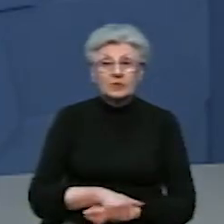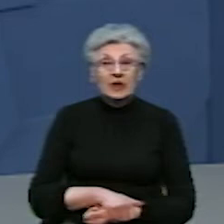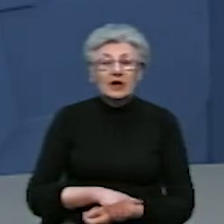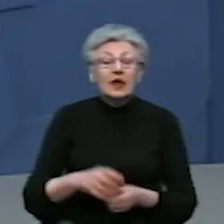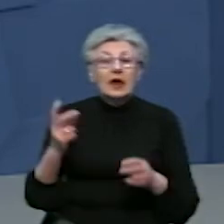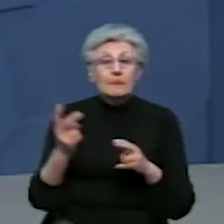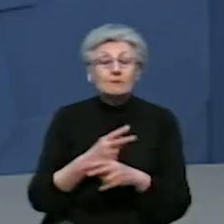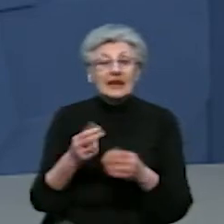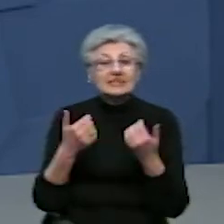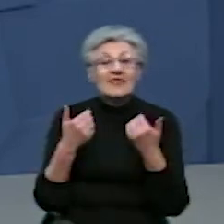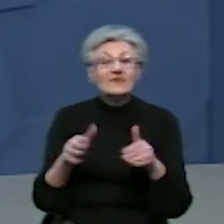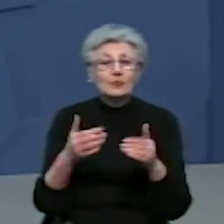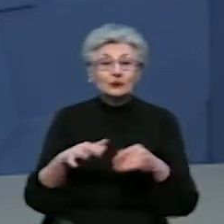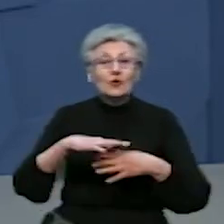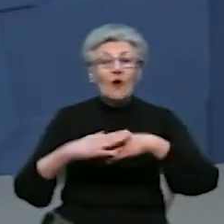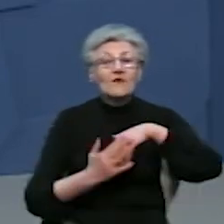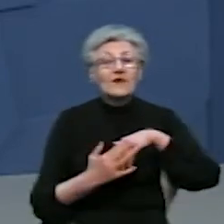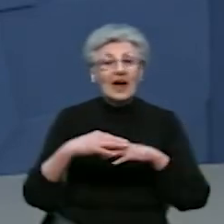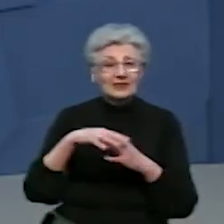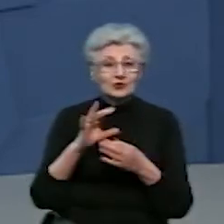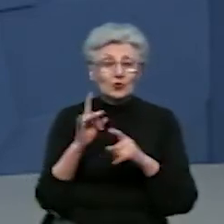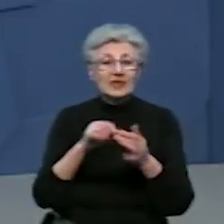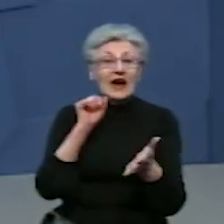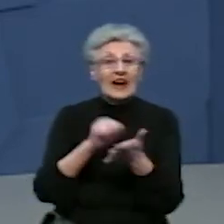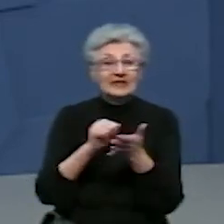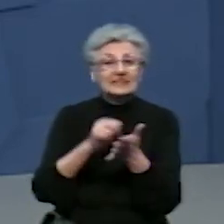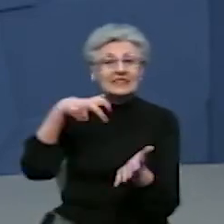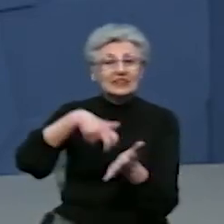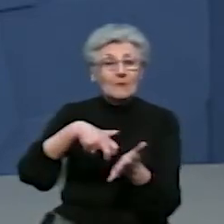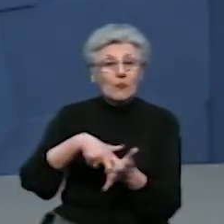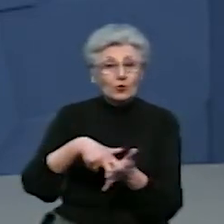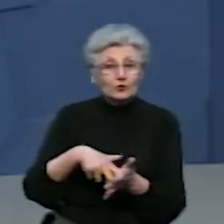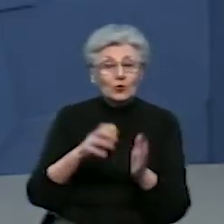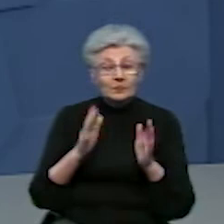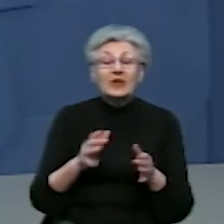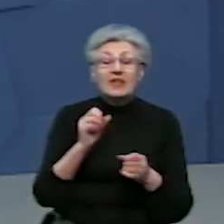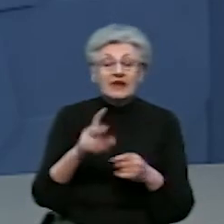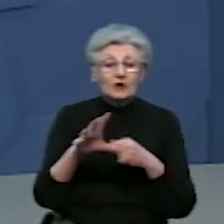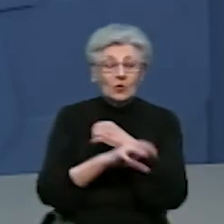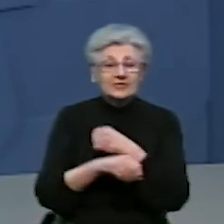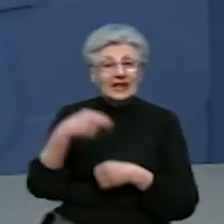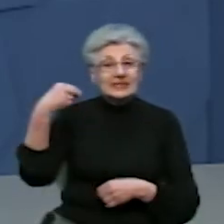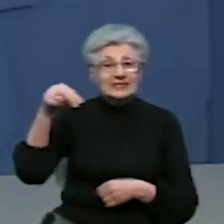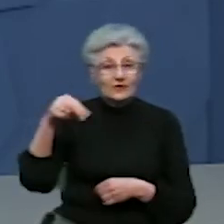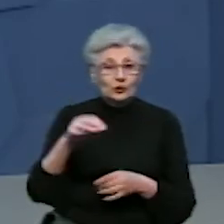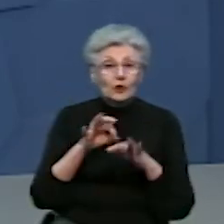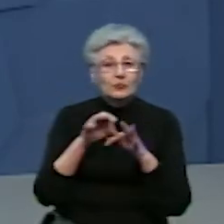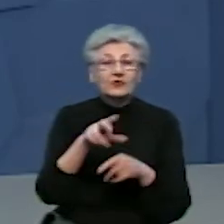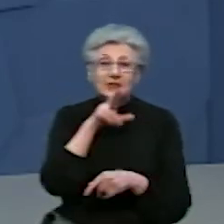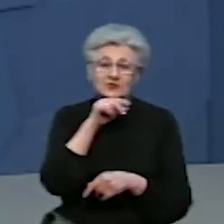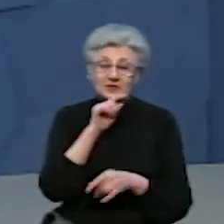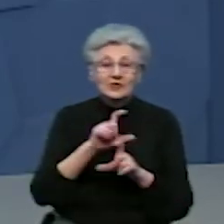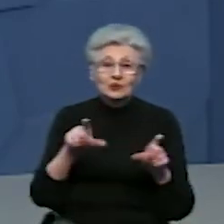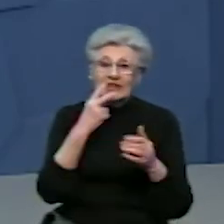Без випускного вальсу та атестати поштою. Як останній дзвінок під час карантину провели у чернівецьких школах?